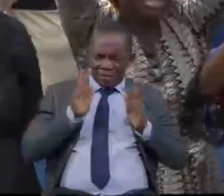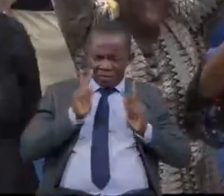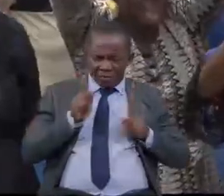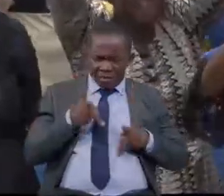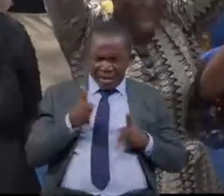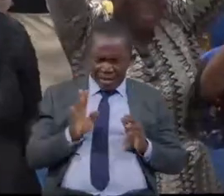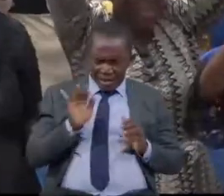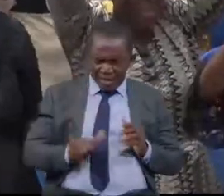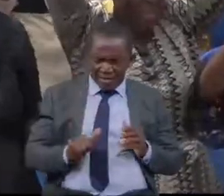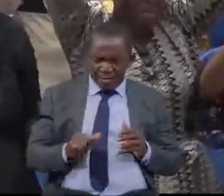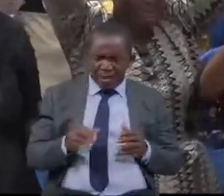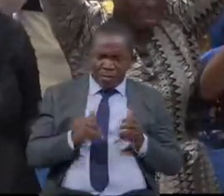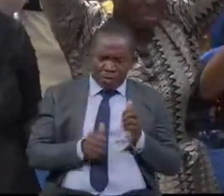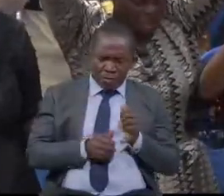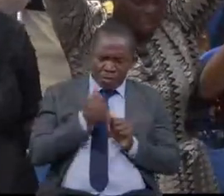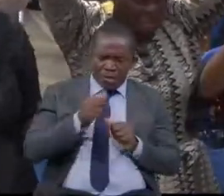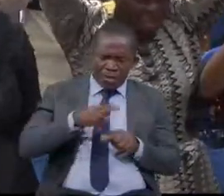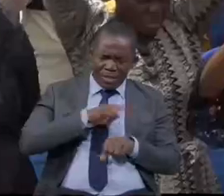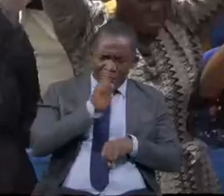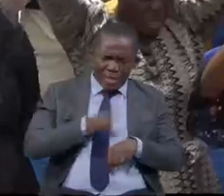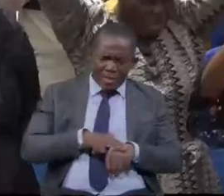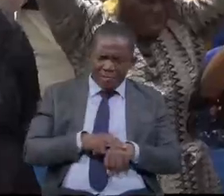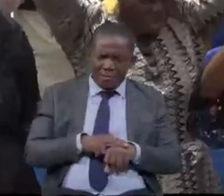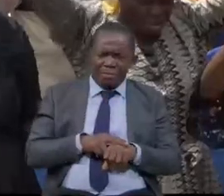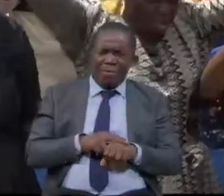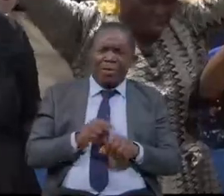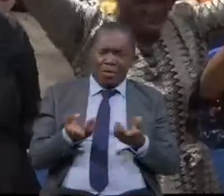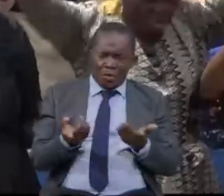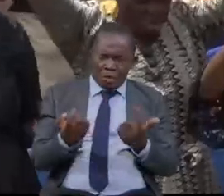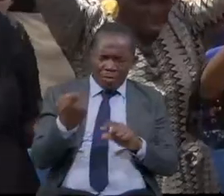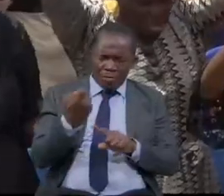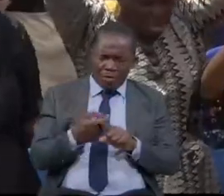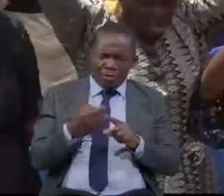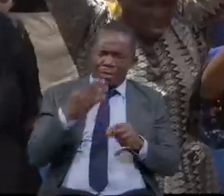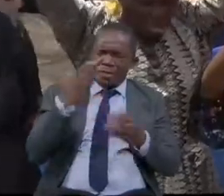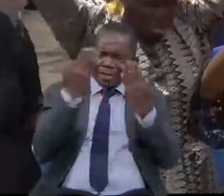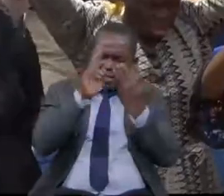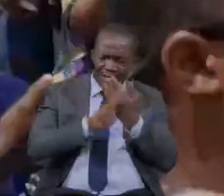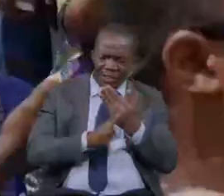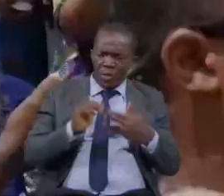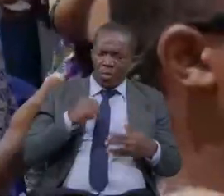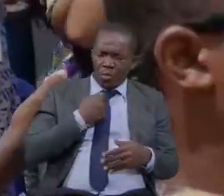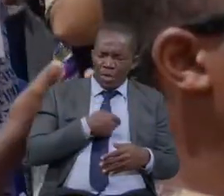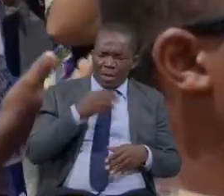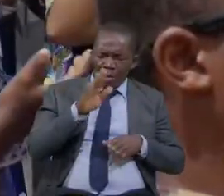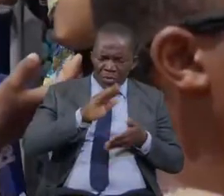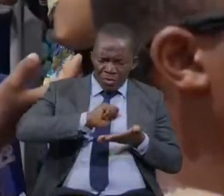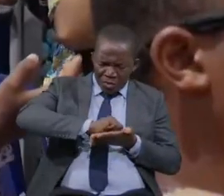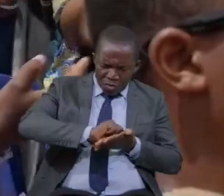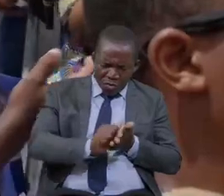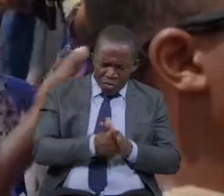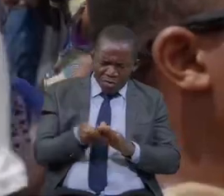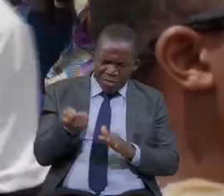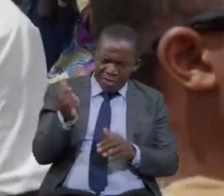surnaturels, venant des ténèbres, nous marchons sur tout un chacun, sur toute chose,